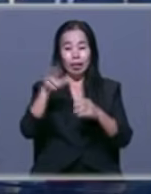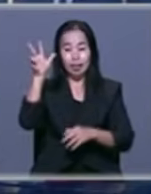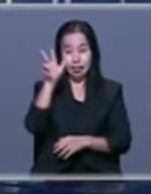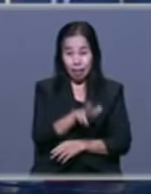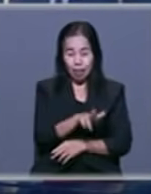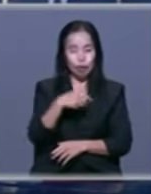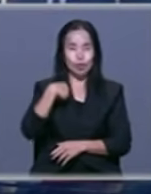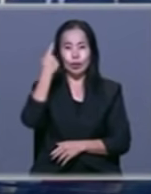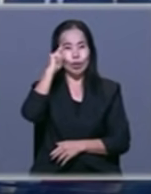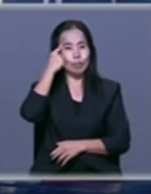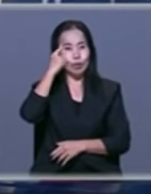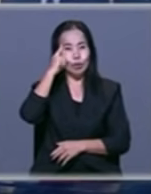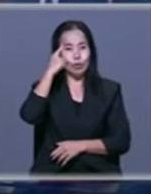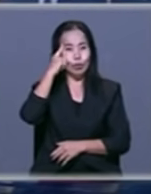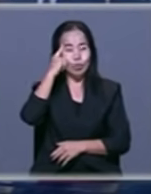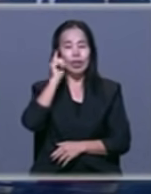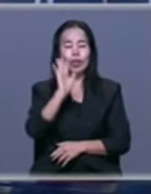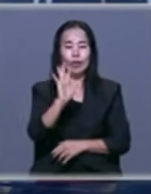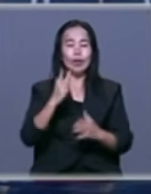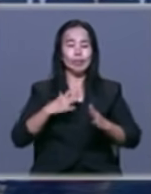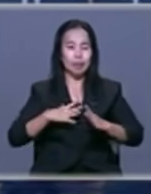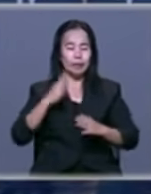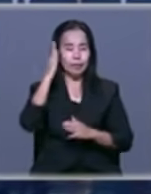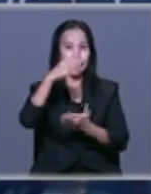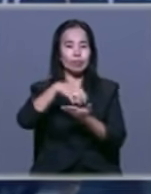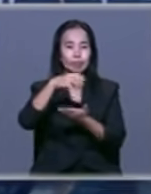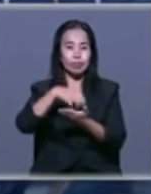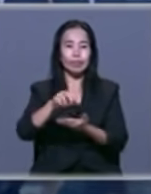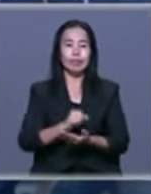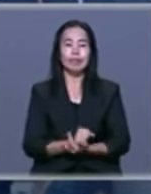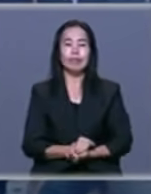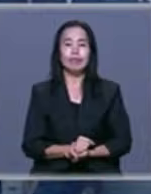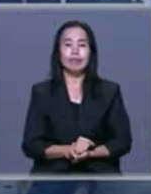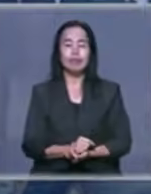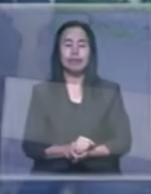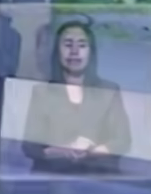ยุบหรือไม่ยุบนะคะสักครู่กลับมาคุยกันในใบตองแห้งออนแอร์ค่ะ